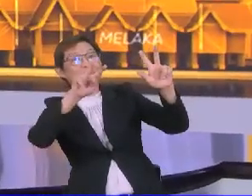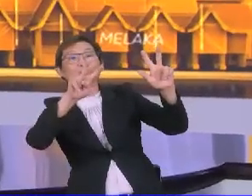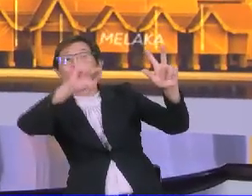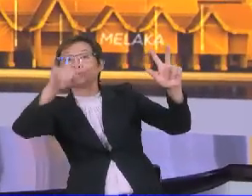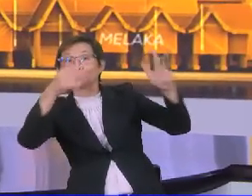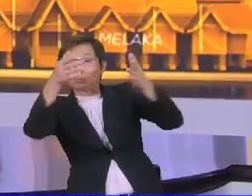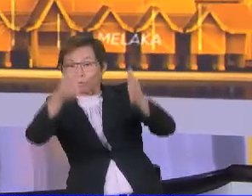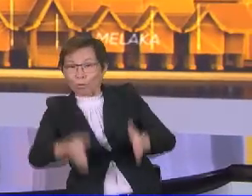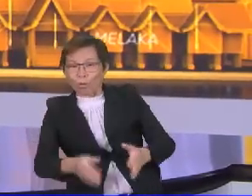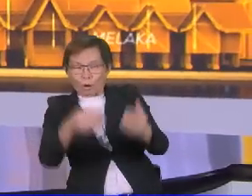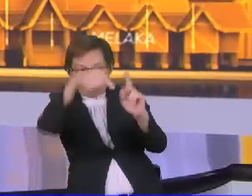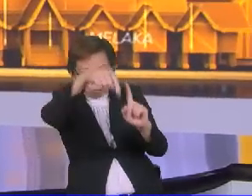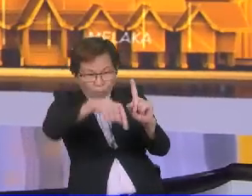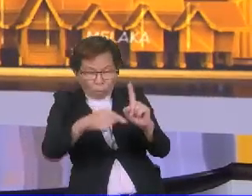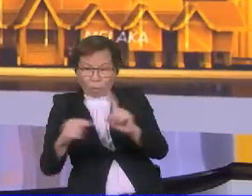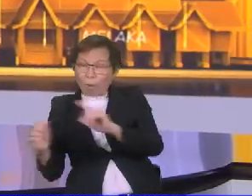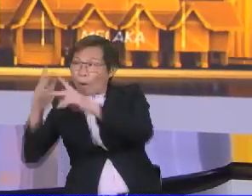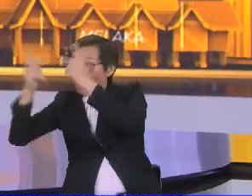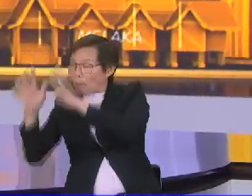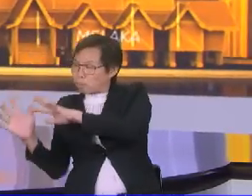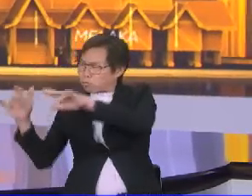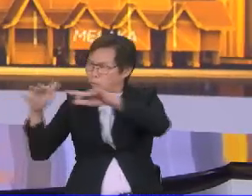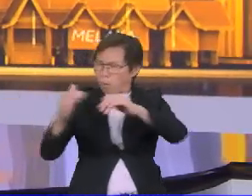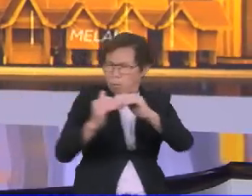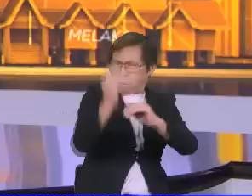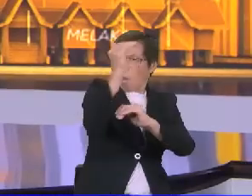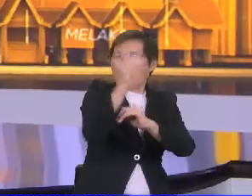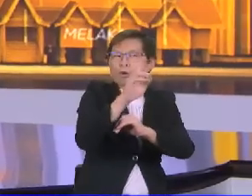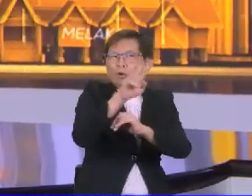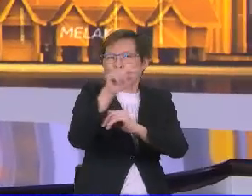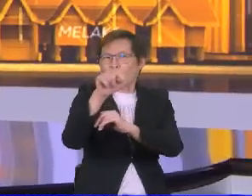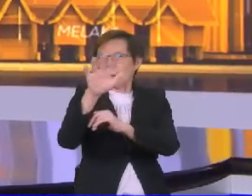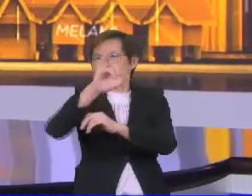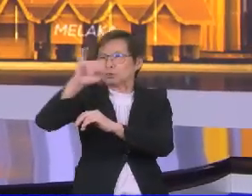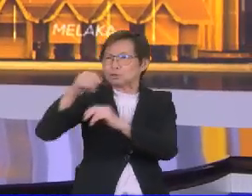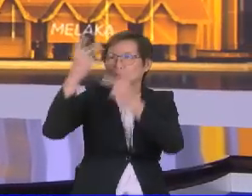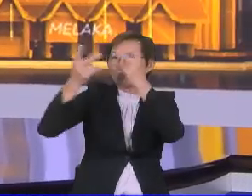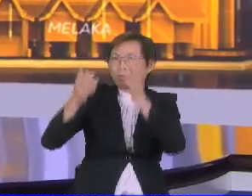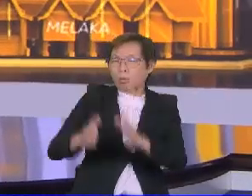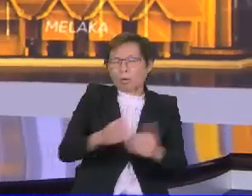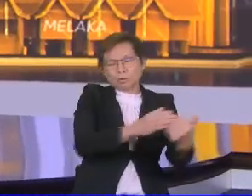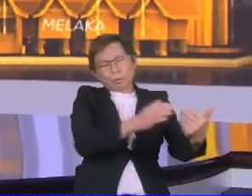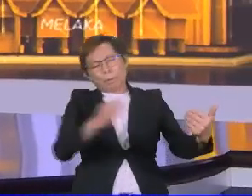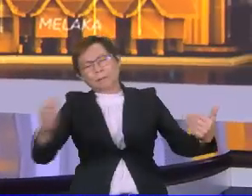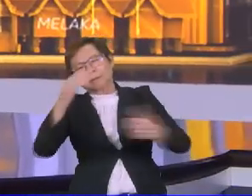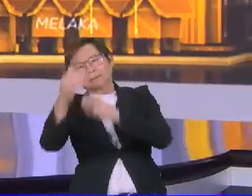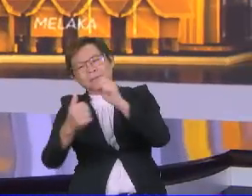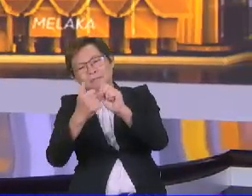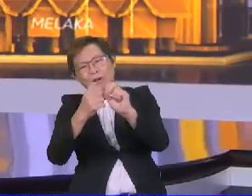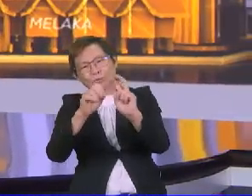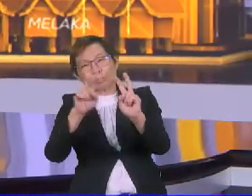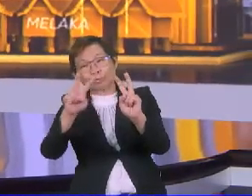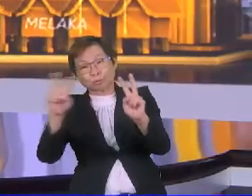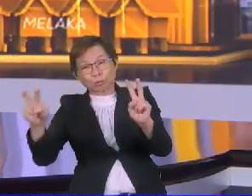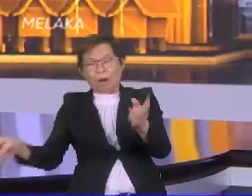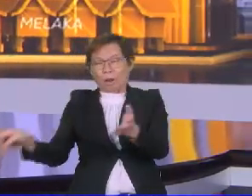itu didorong data kemasukan pelancong yang melewati sasaran dua puluhan 5 juta pengunjung sepanjang tahun Lalu ikuti